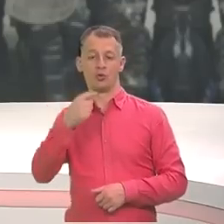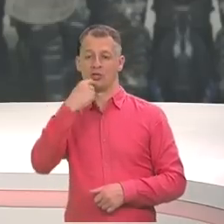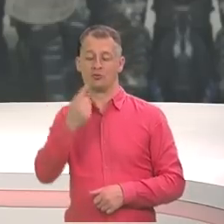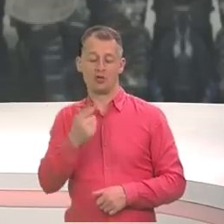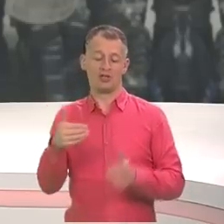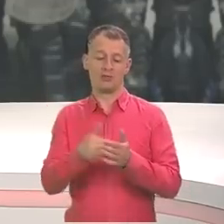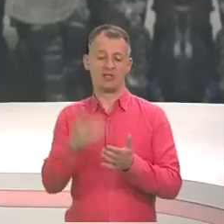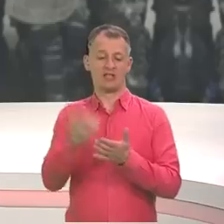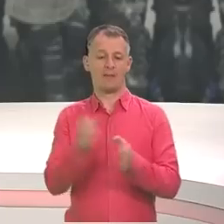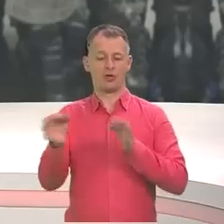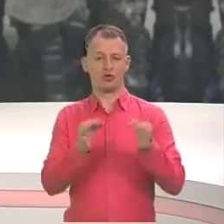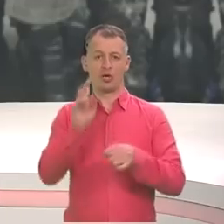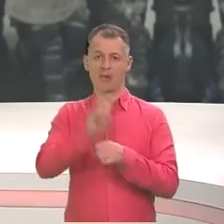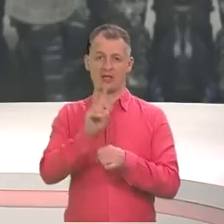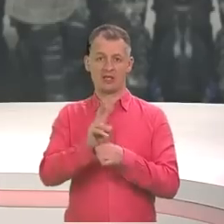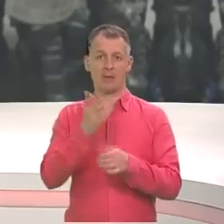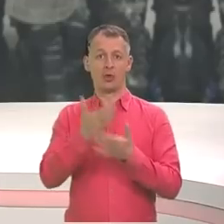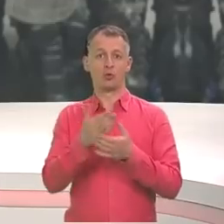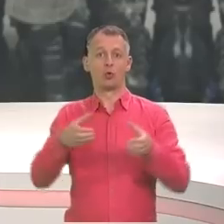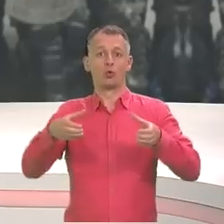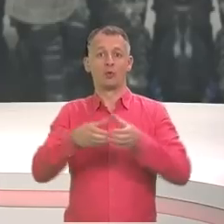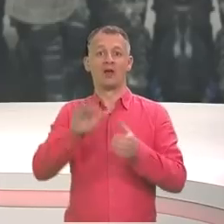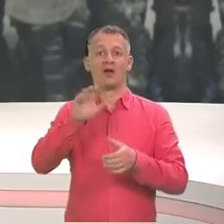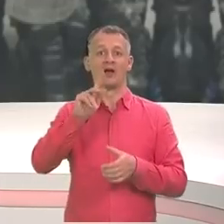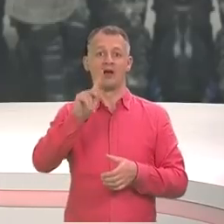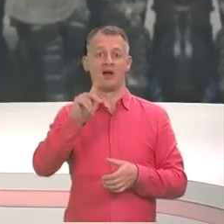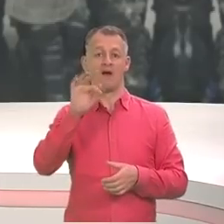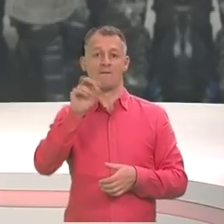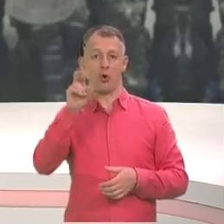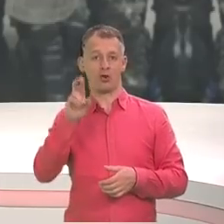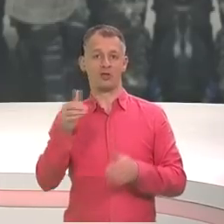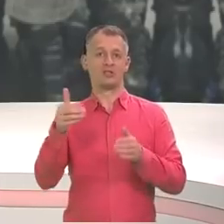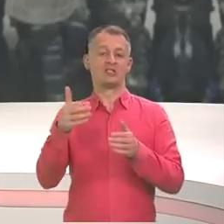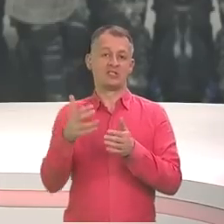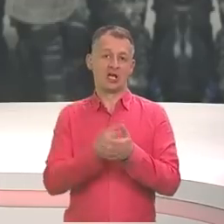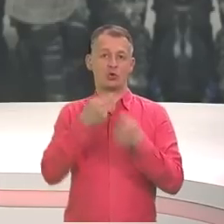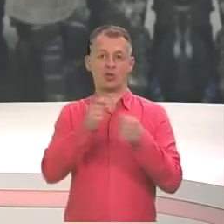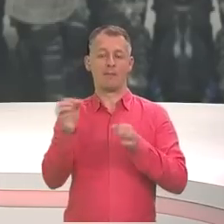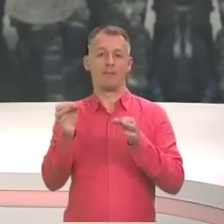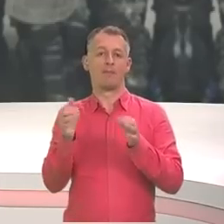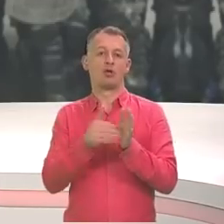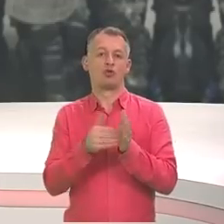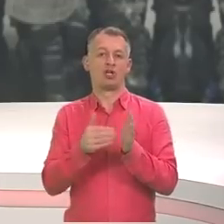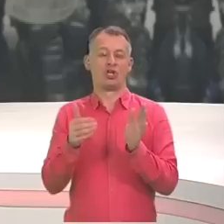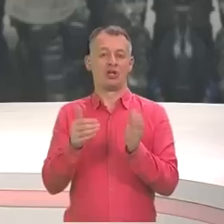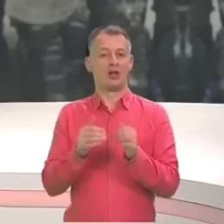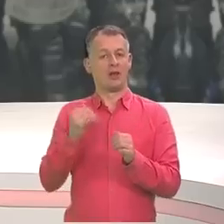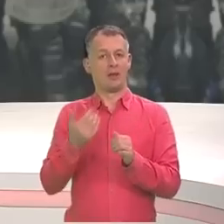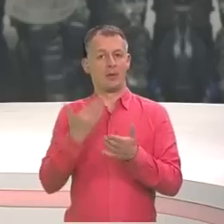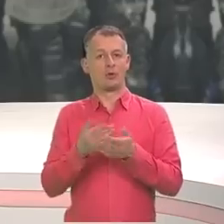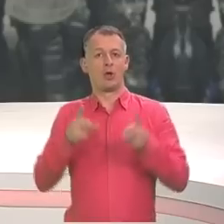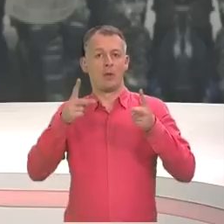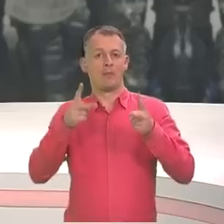prudente, în așa fel încât trupele KFOR să dispună de toate forțele necesare și să fie restabilit calmul în Kosovo.